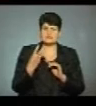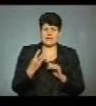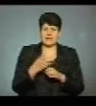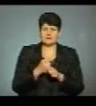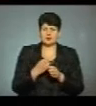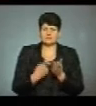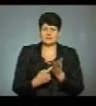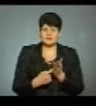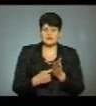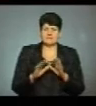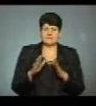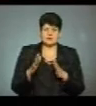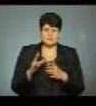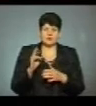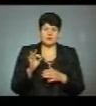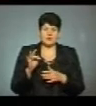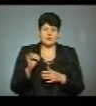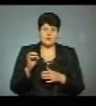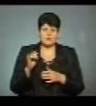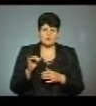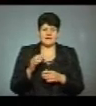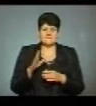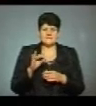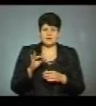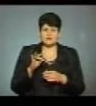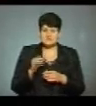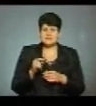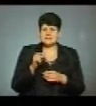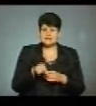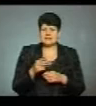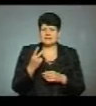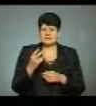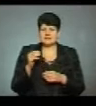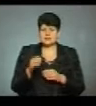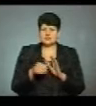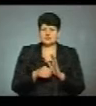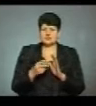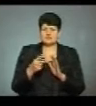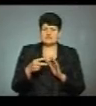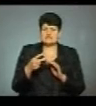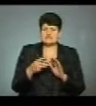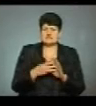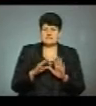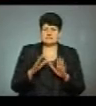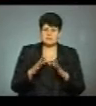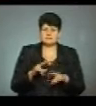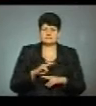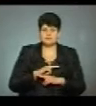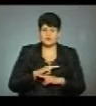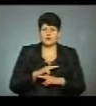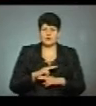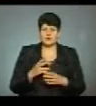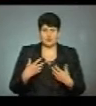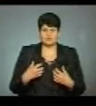лабораторно підтверджених випадки коронавірусу в 30 країнах світу. З них 2628 летальні, одужали